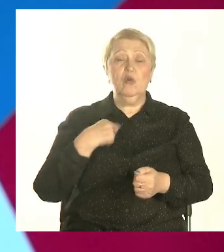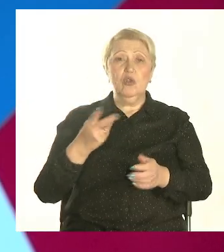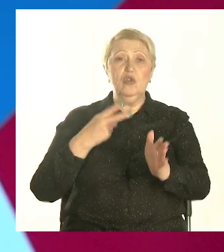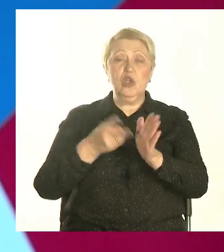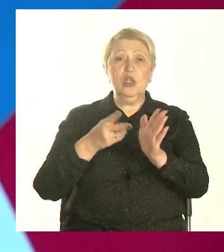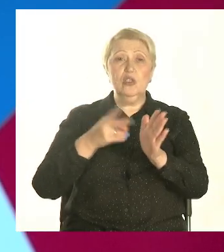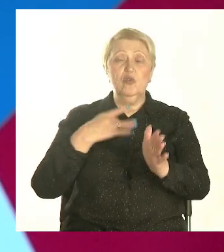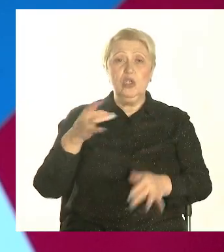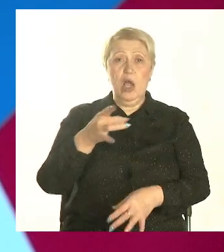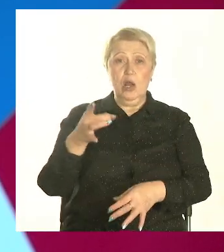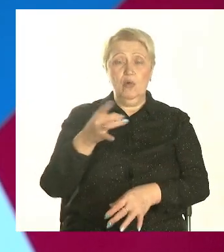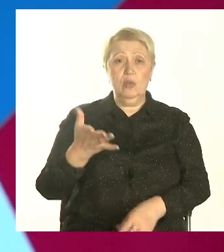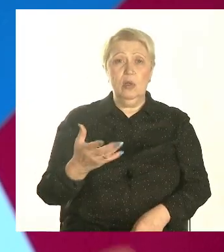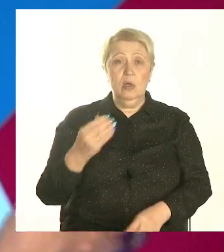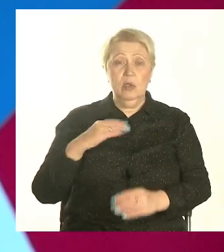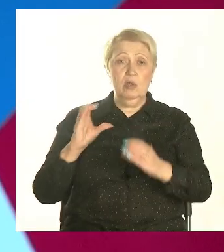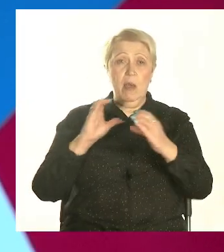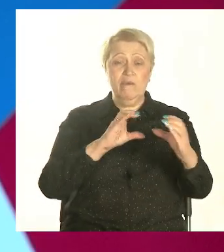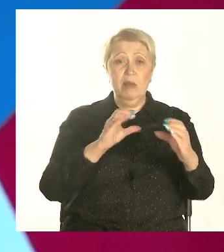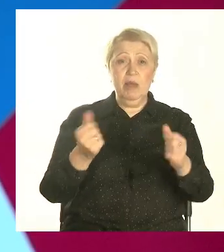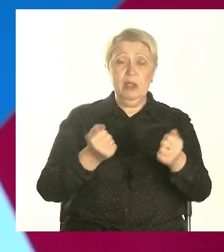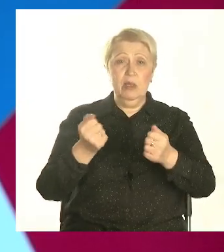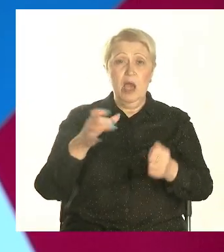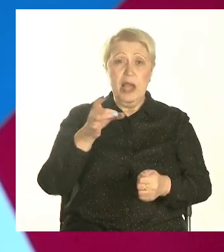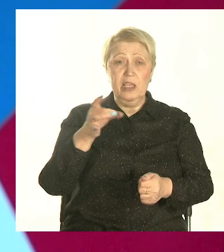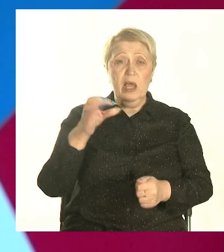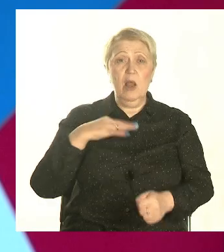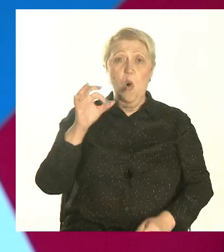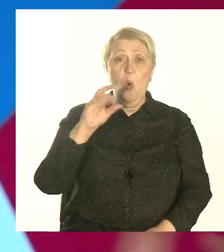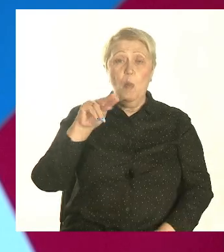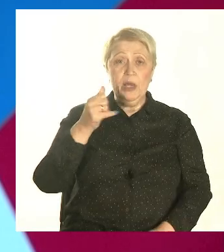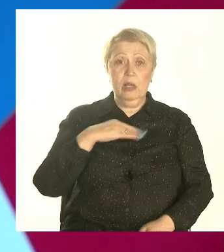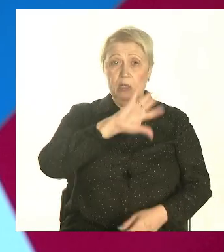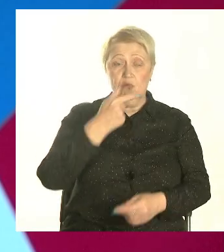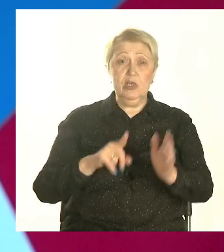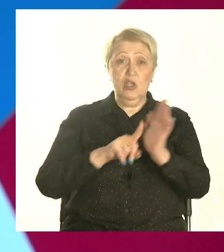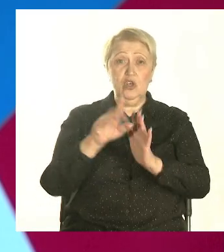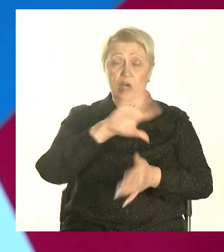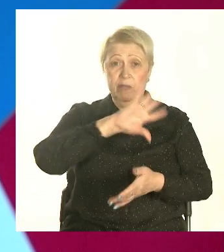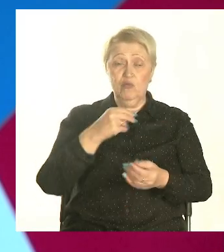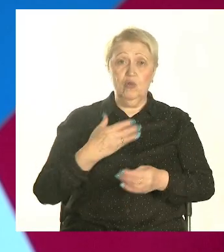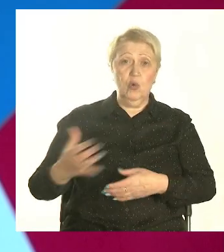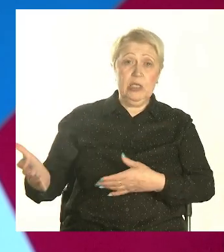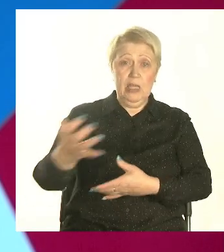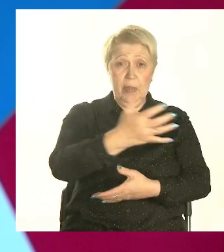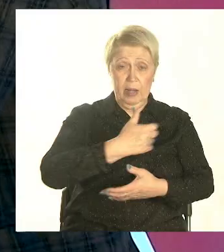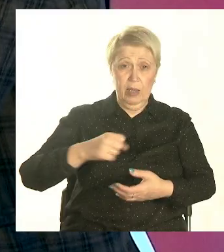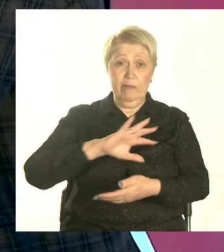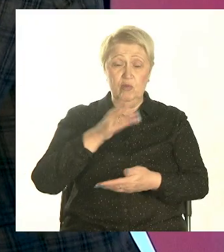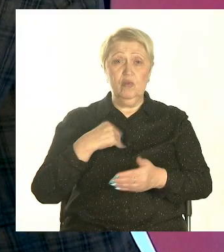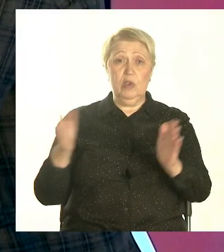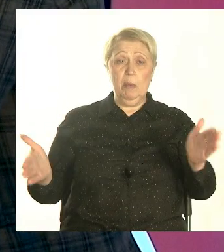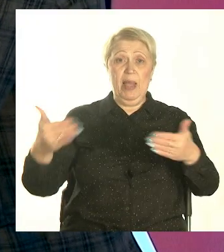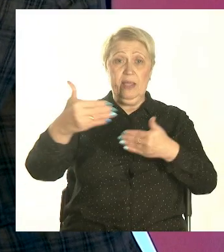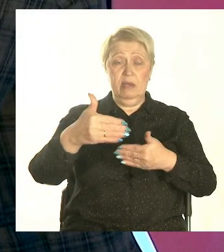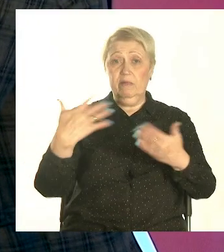Например, в железнодорожном районе. Да, заезжает автомобиль регионального оператора, начинает собирать все подряд. Едет все, что видит. Частного сектора собирает пакетированный